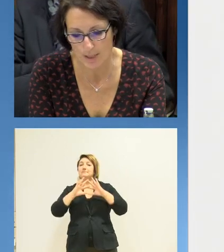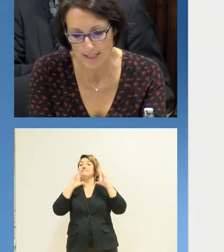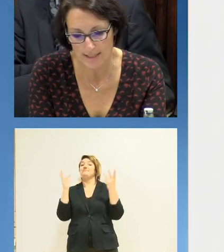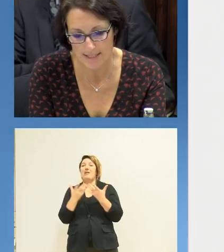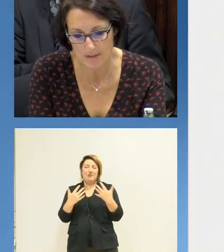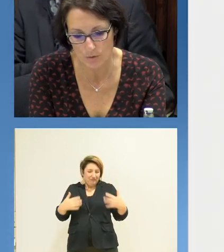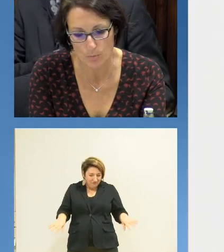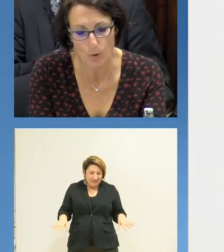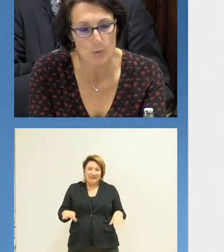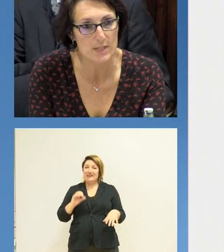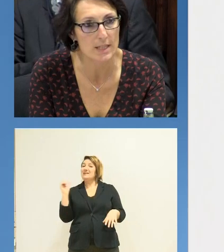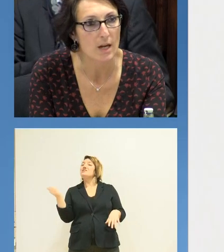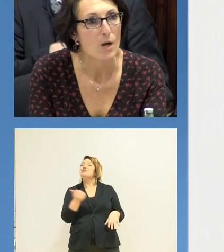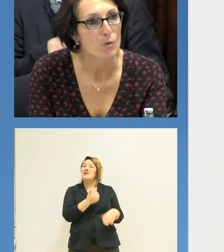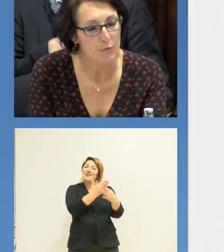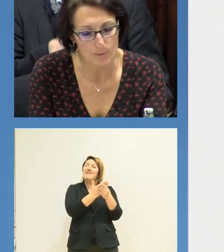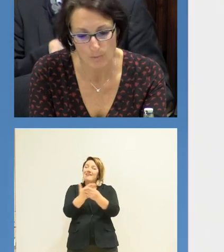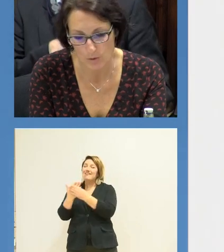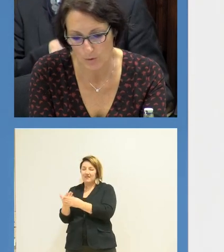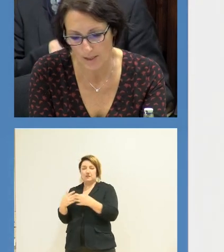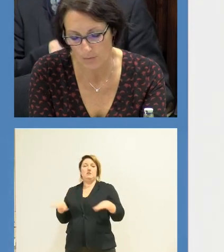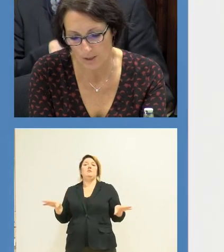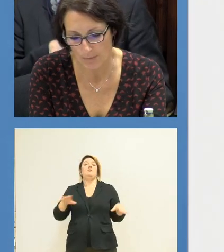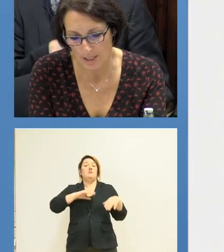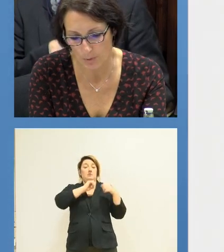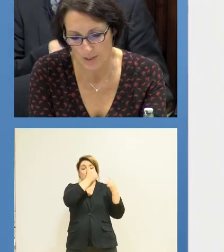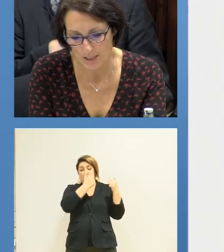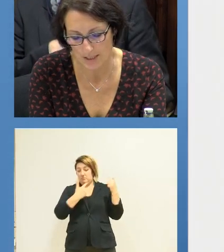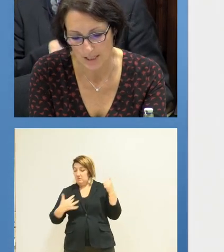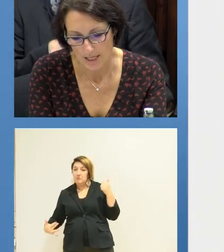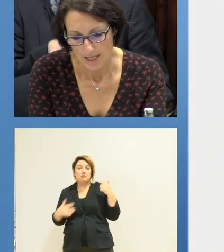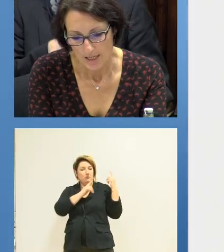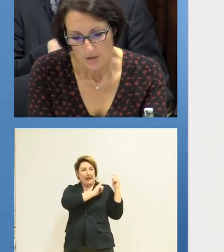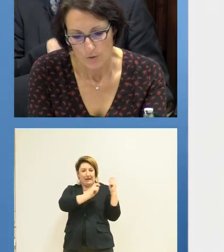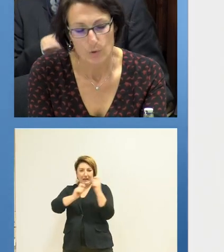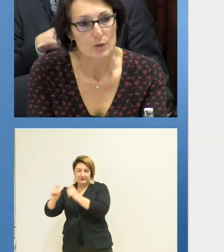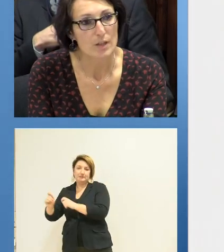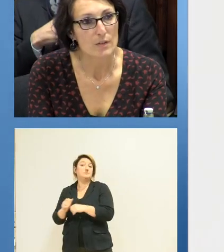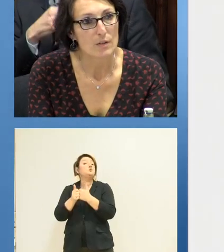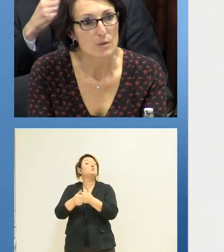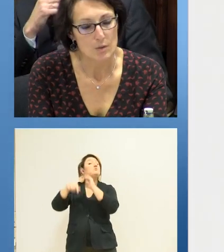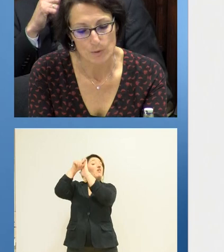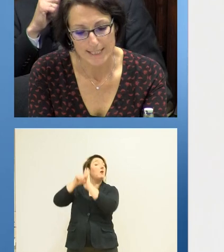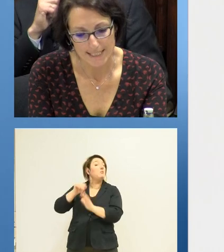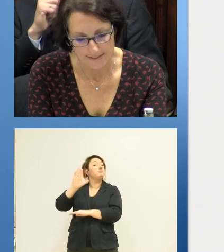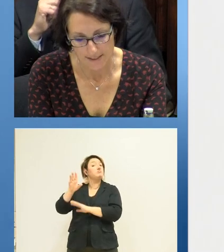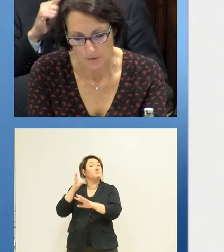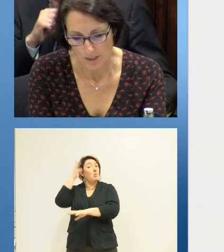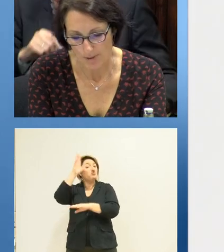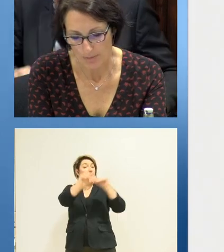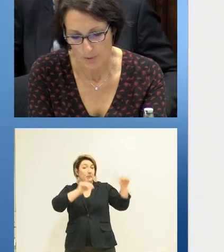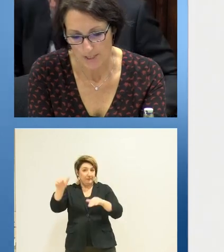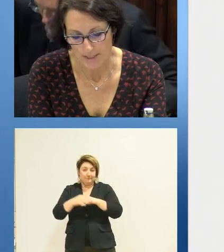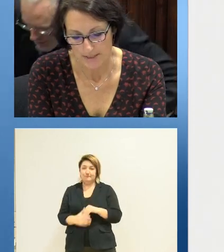pour chacun des sites proposés conformément au règlement de l'appel à projets je vous redonne l'ensemble des critères